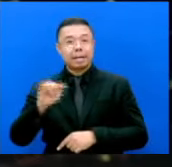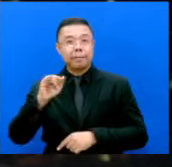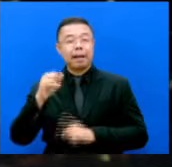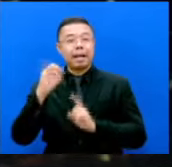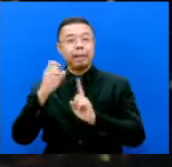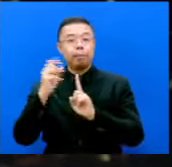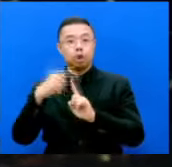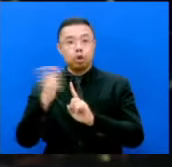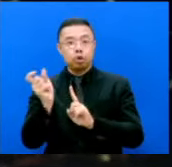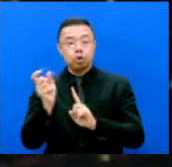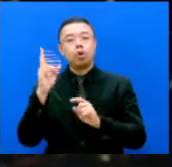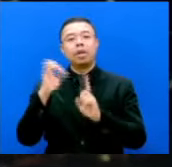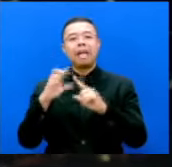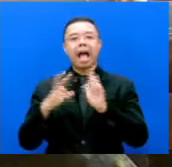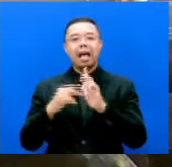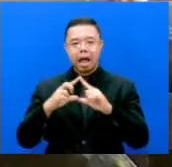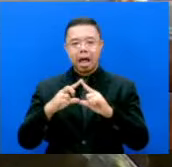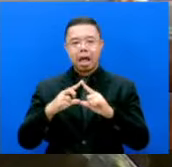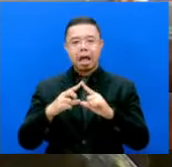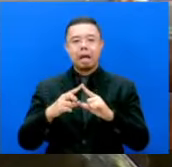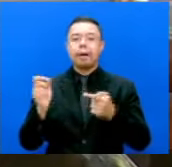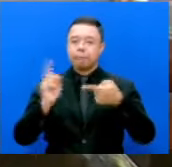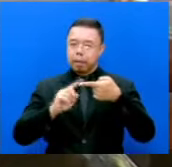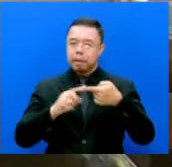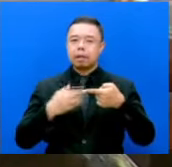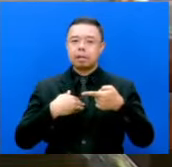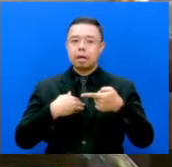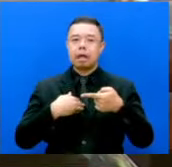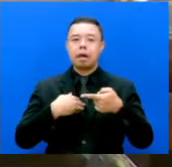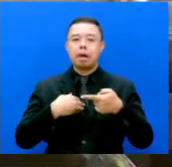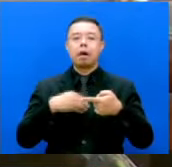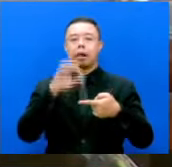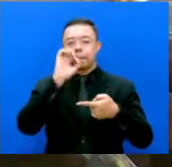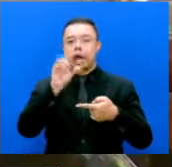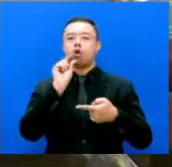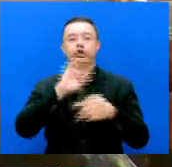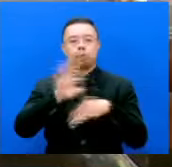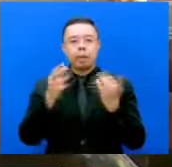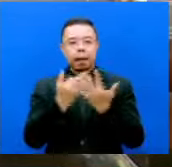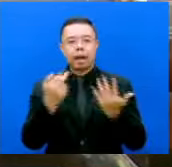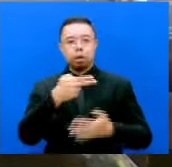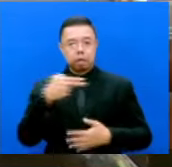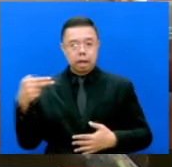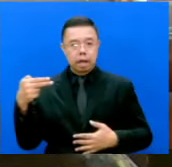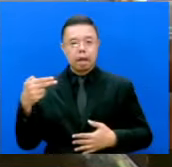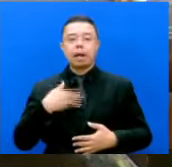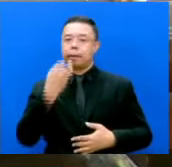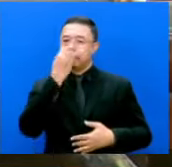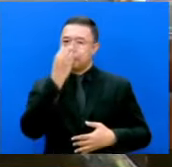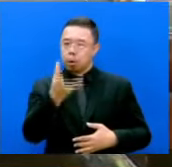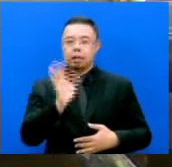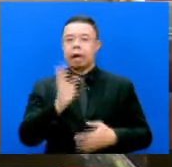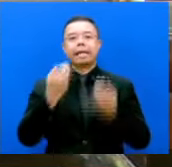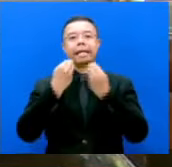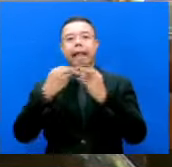Rudiana. Tentunya yang pertama saya mohon maaf kepada seluruh warga negara Indonesia. Saya sampaikan saya bukan